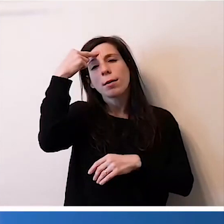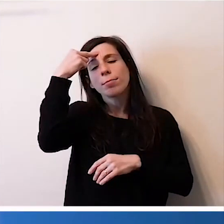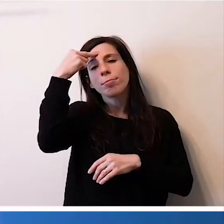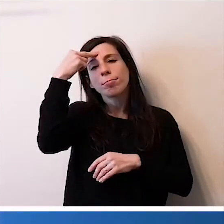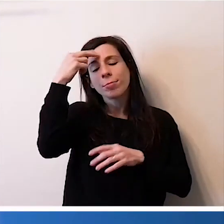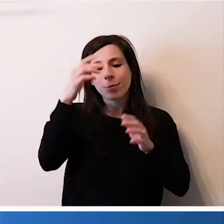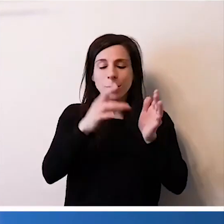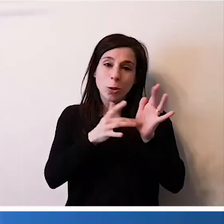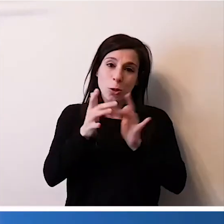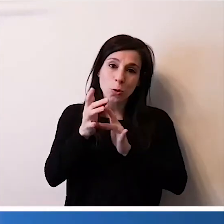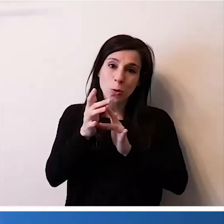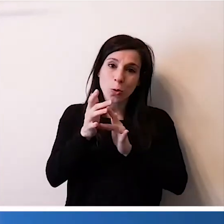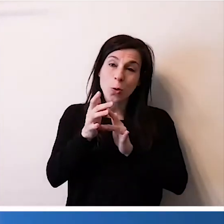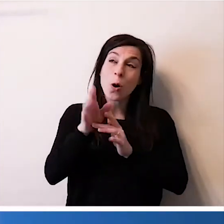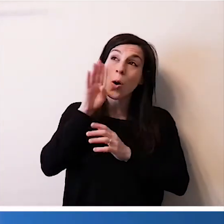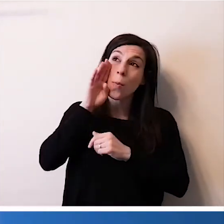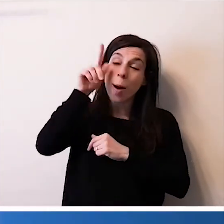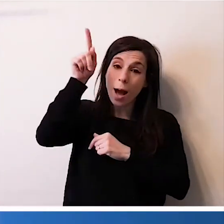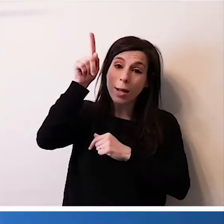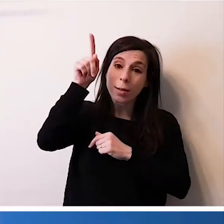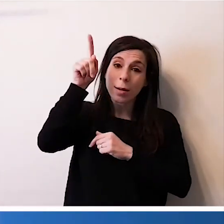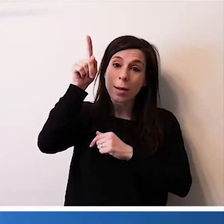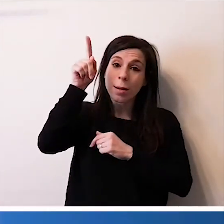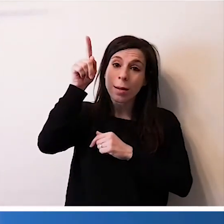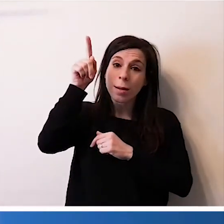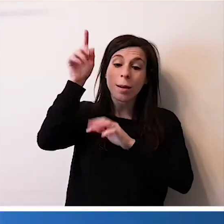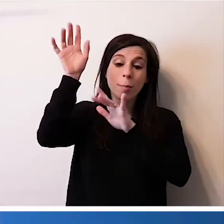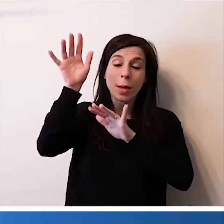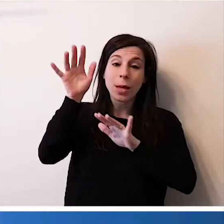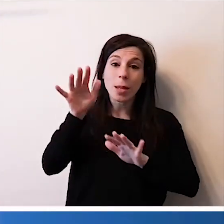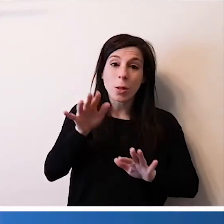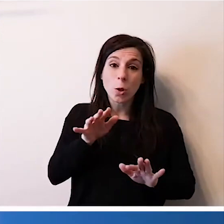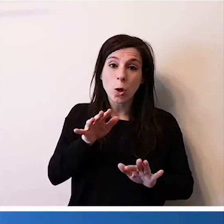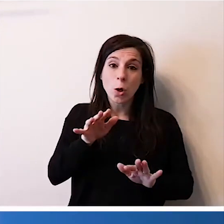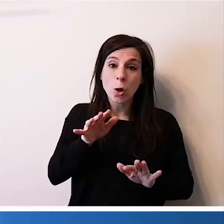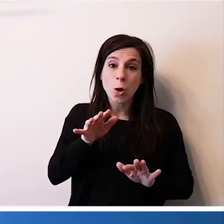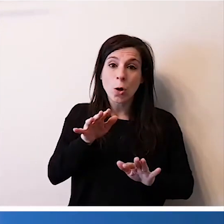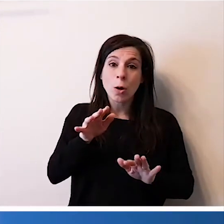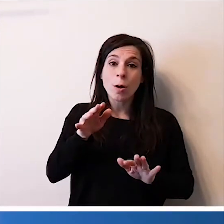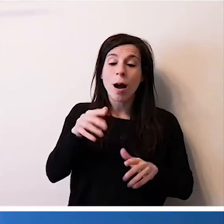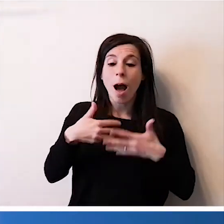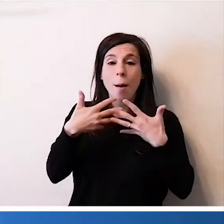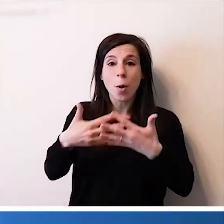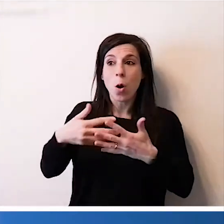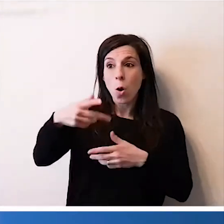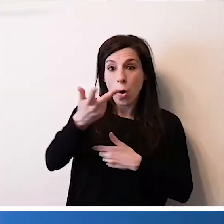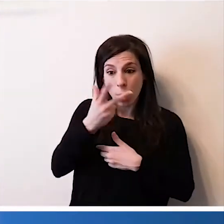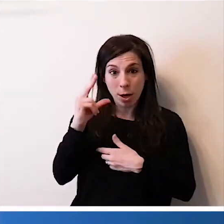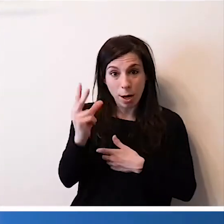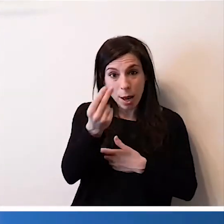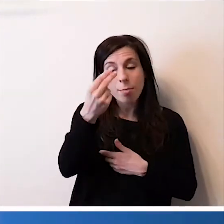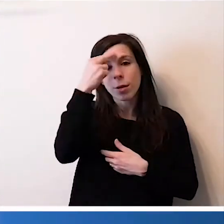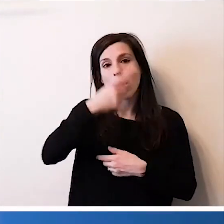l'amore del Padre, del Figlio e dello Spirito Santo. Tutti dissero: sì,